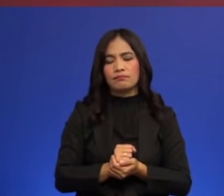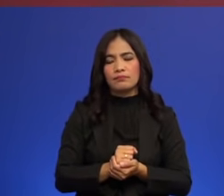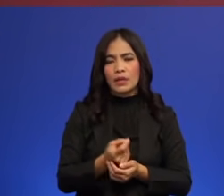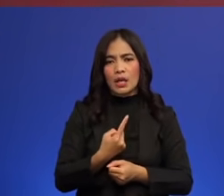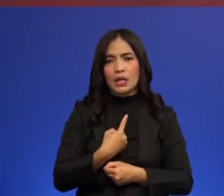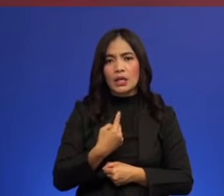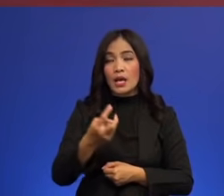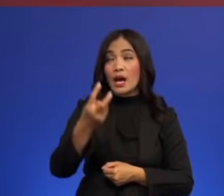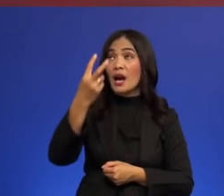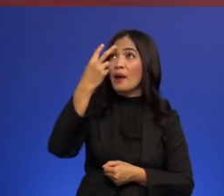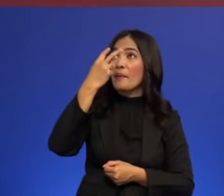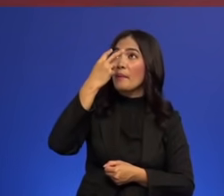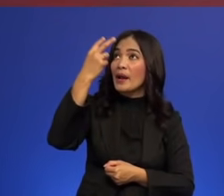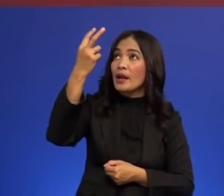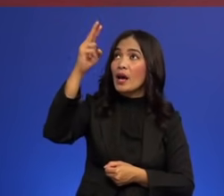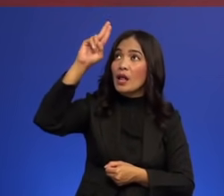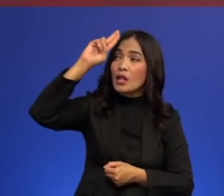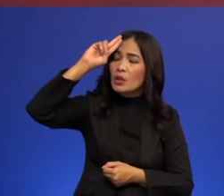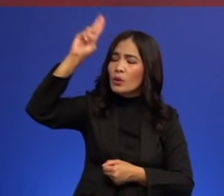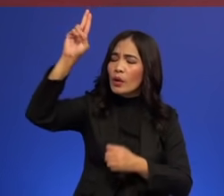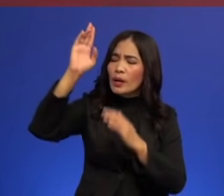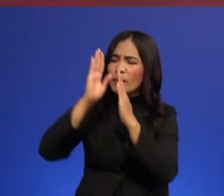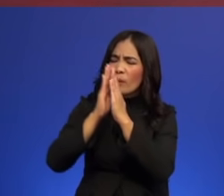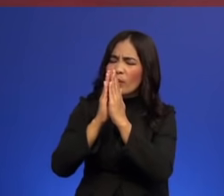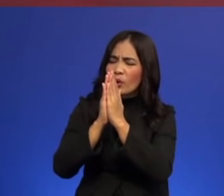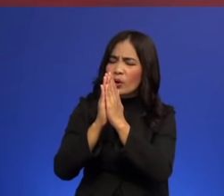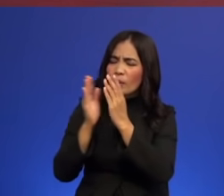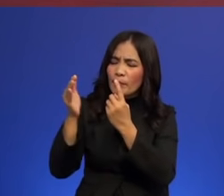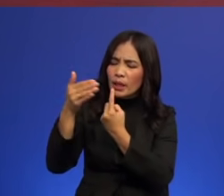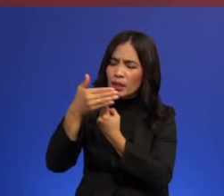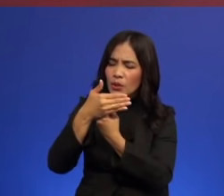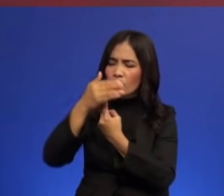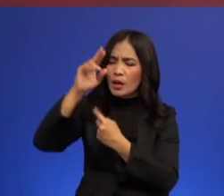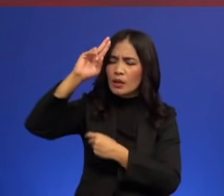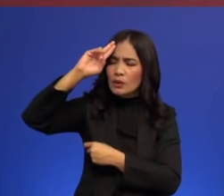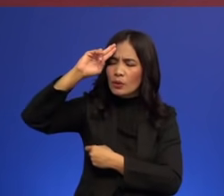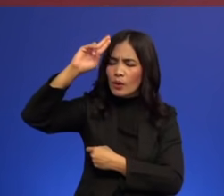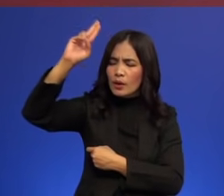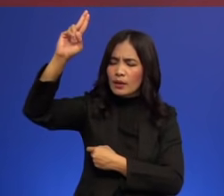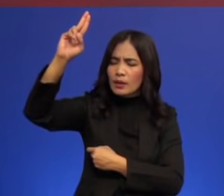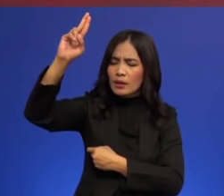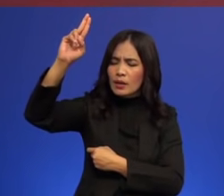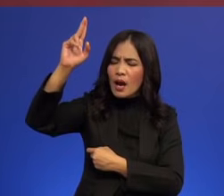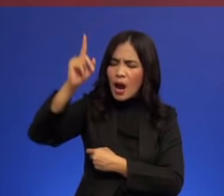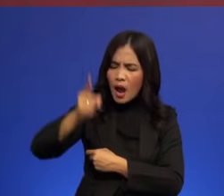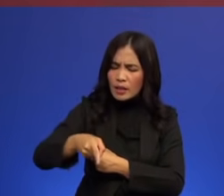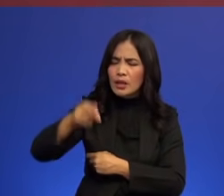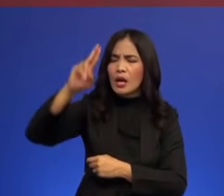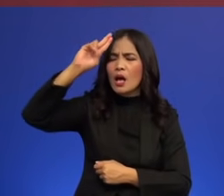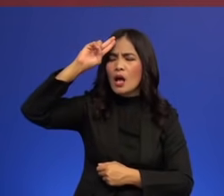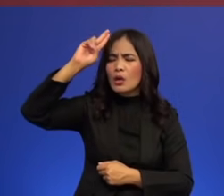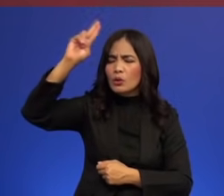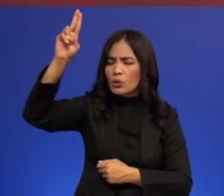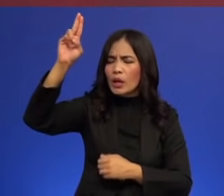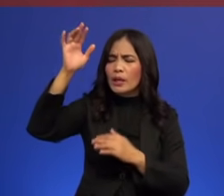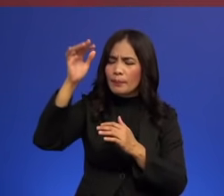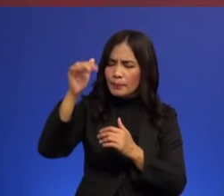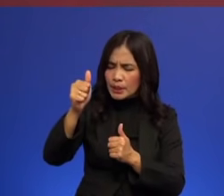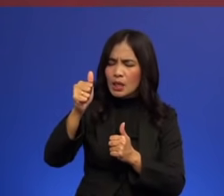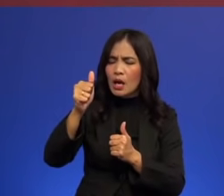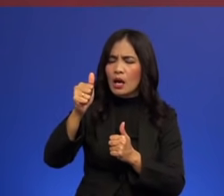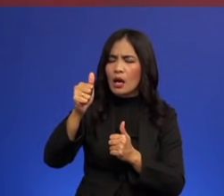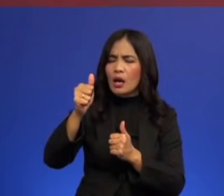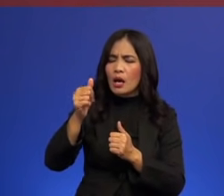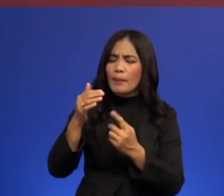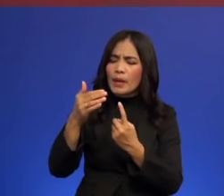Kita memandang Tuhan, kita mohon perlindungan Tuhan. Hanya Tuhan yang bisa